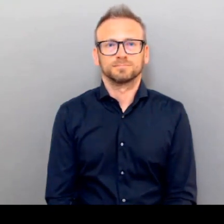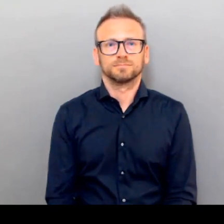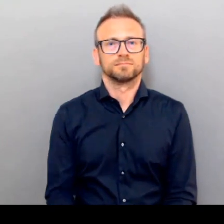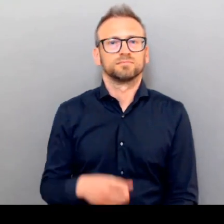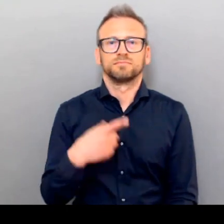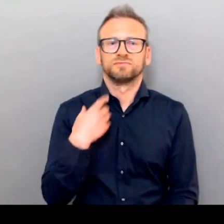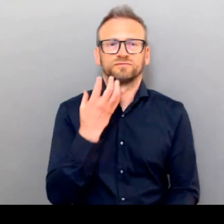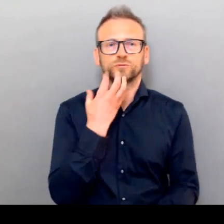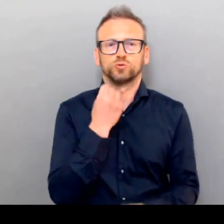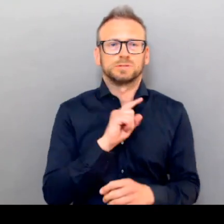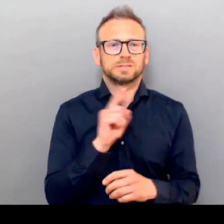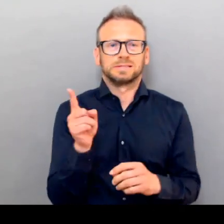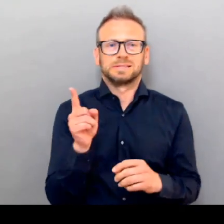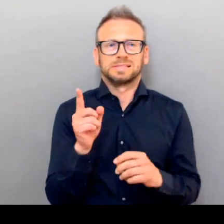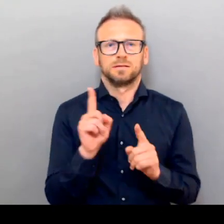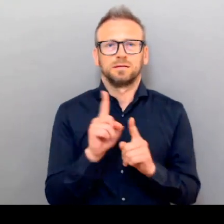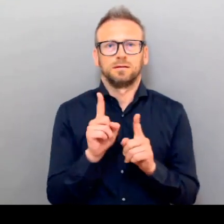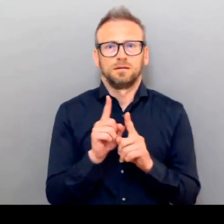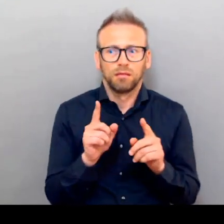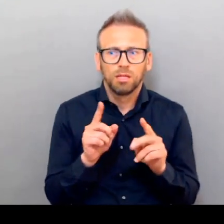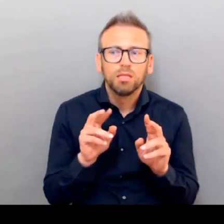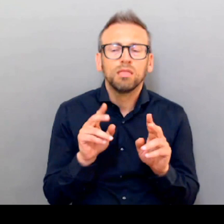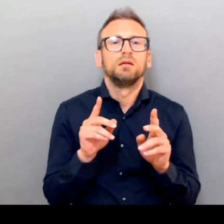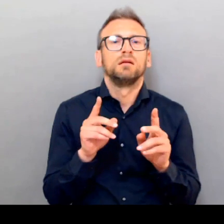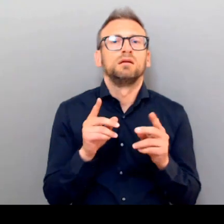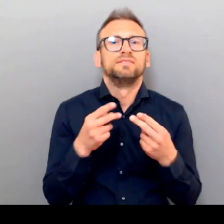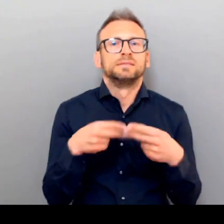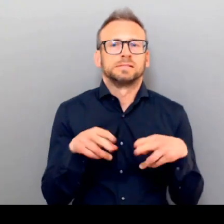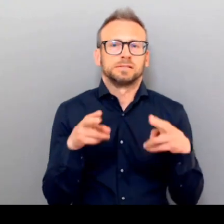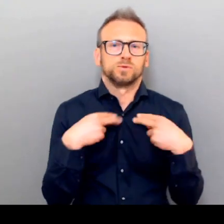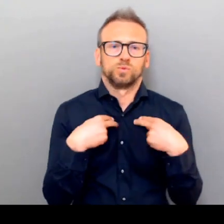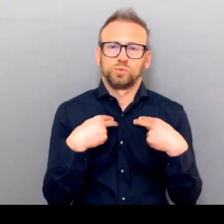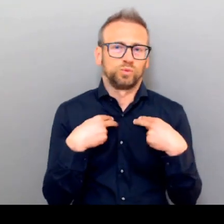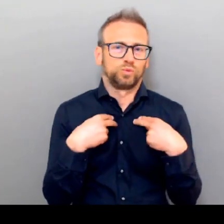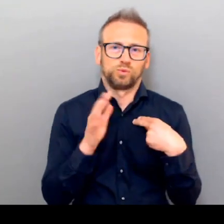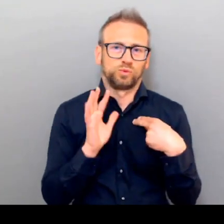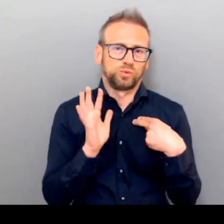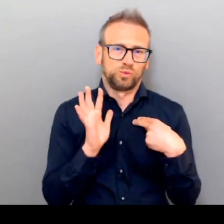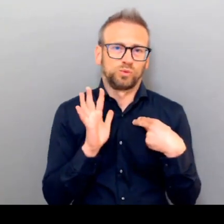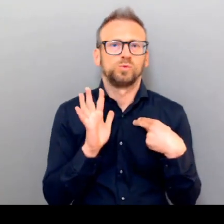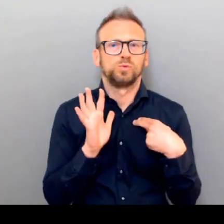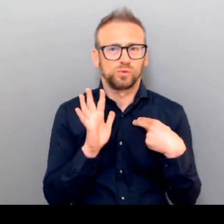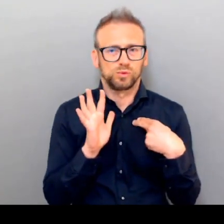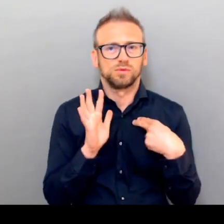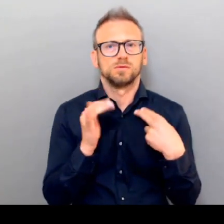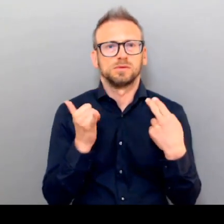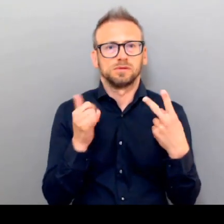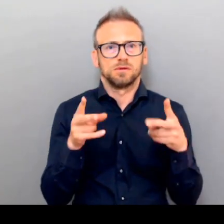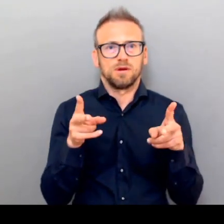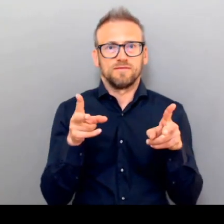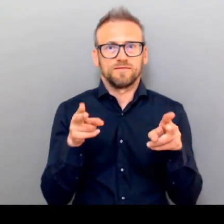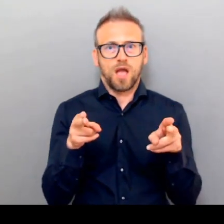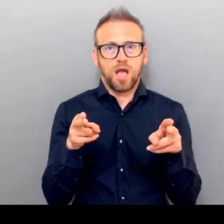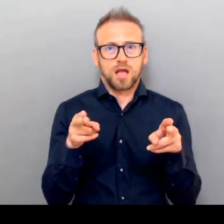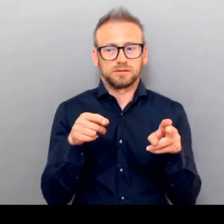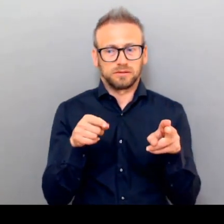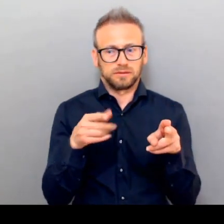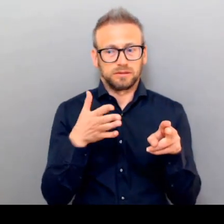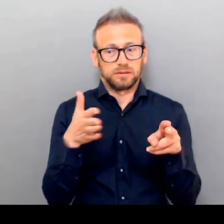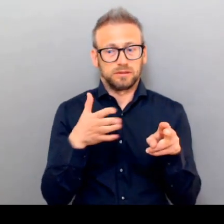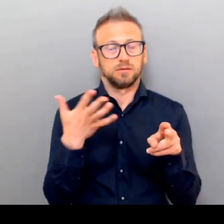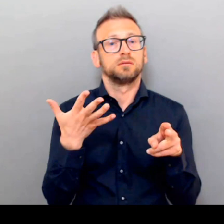strengen Maßnahmen, die wir vor einigen Wochen ergriffen hatten, Wirkung zeigen. Wir sehen das an den Zahlen, an den